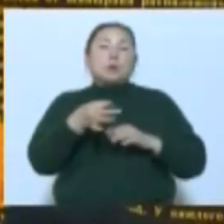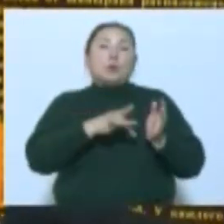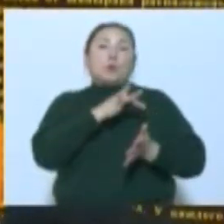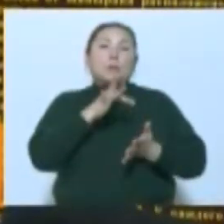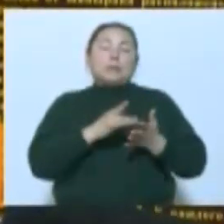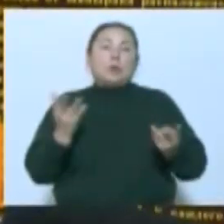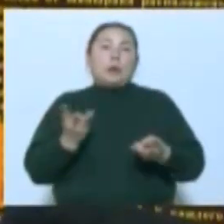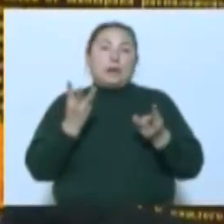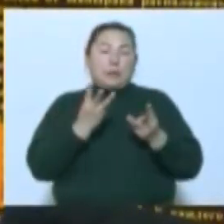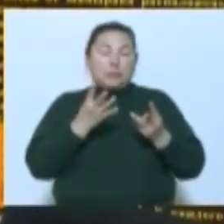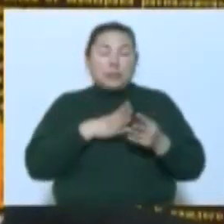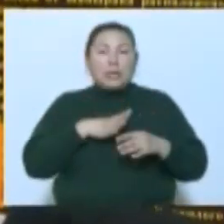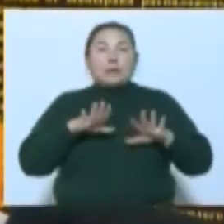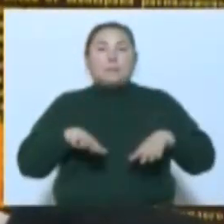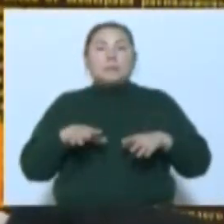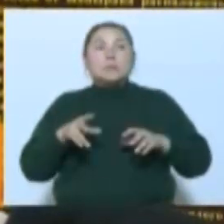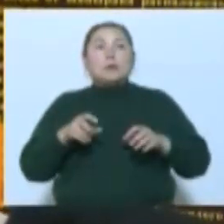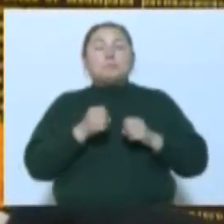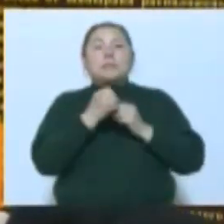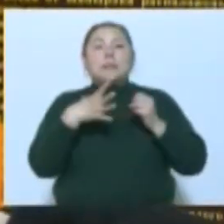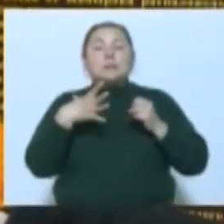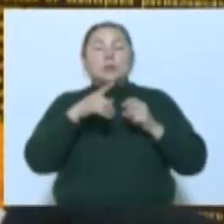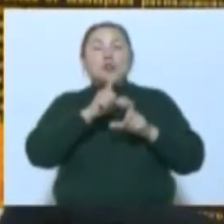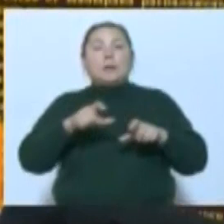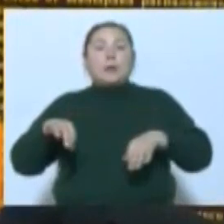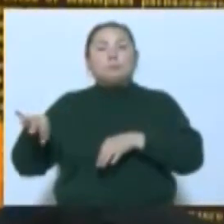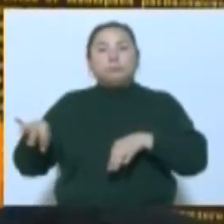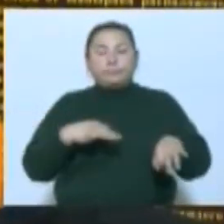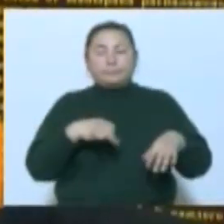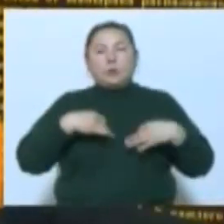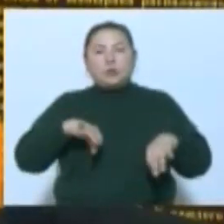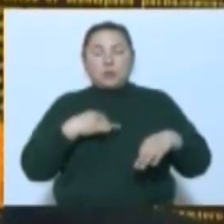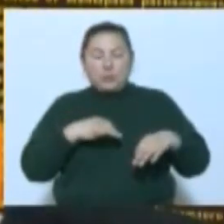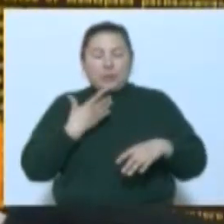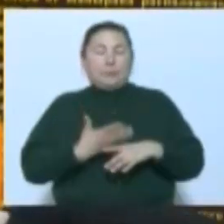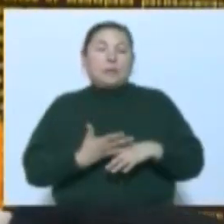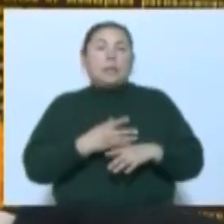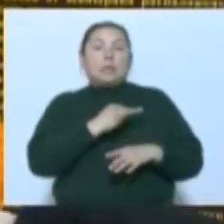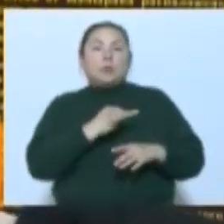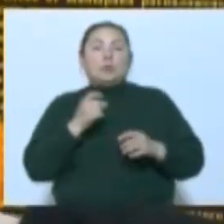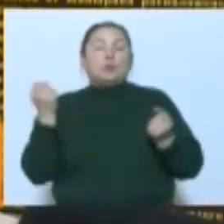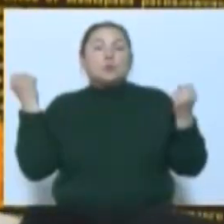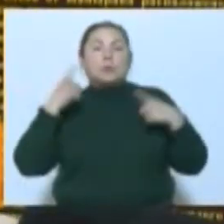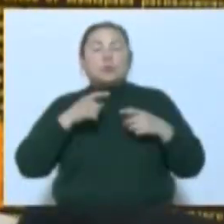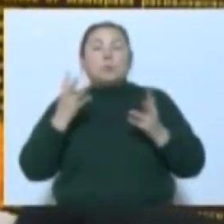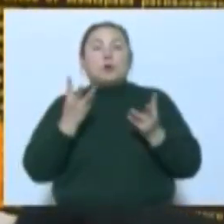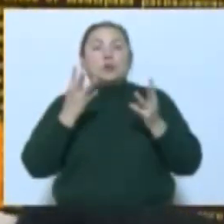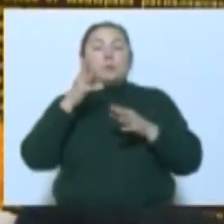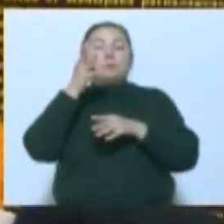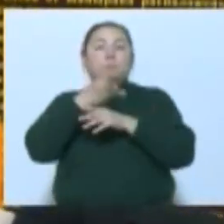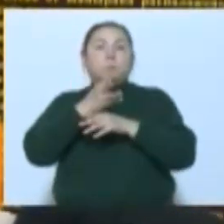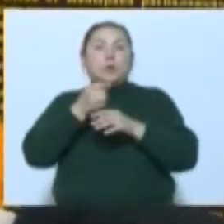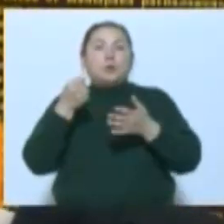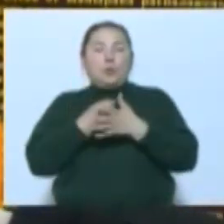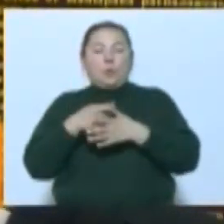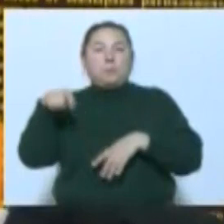акта на мее происшествия работали по чрезвычайным ситуациям установлено что пожар был потушен до прибытия